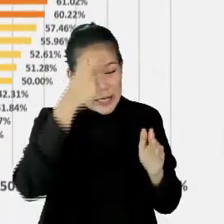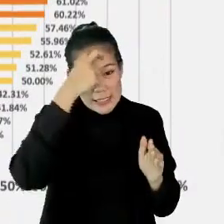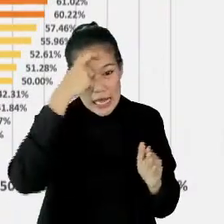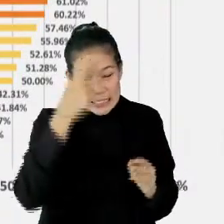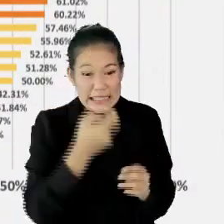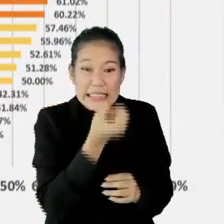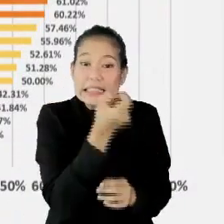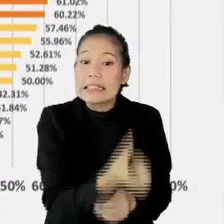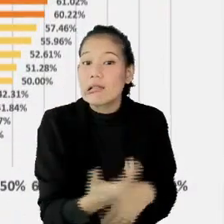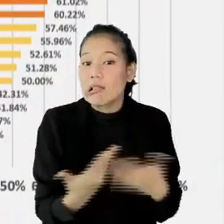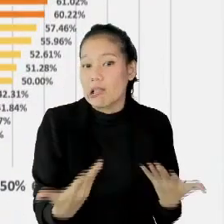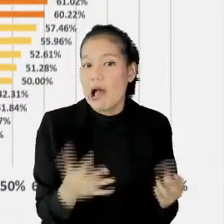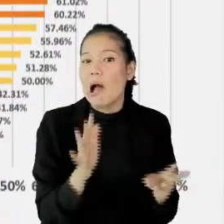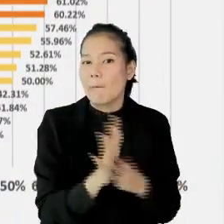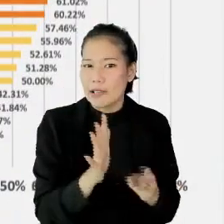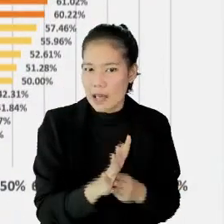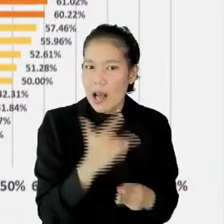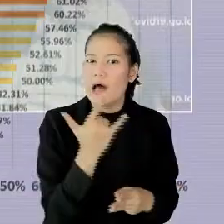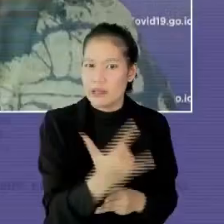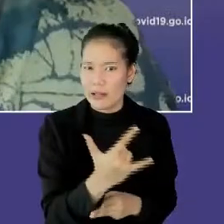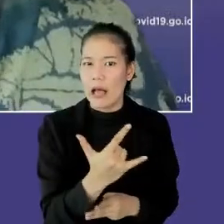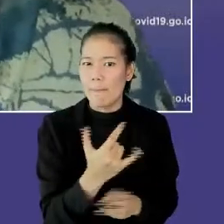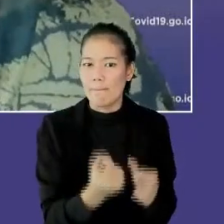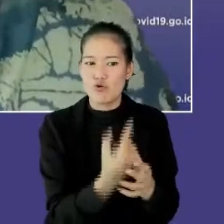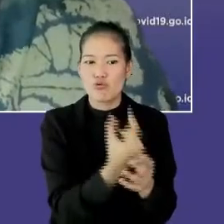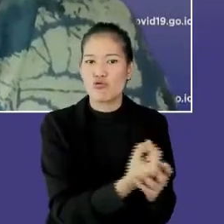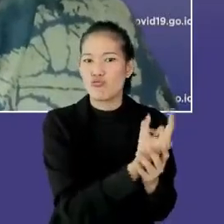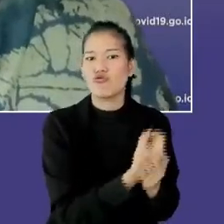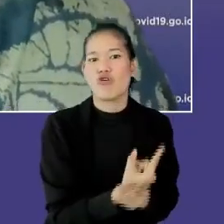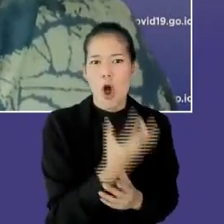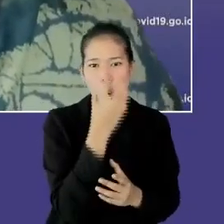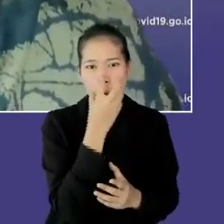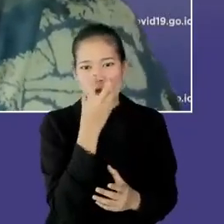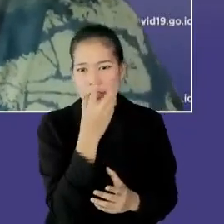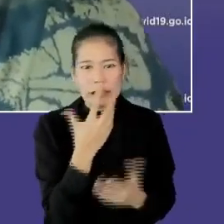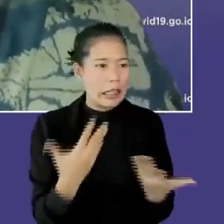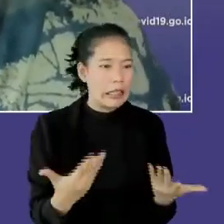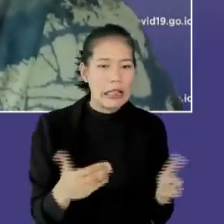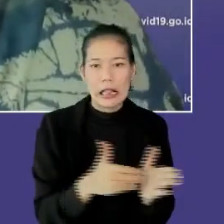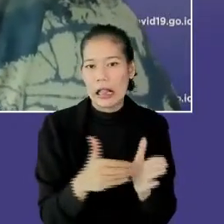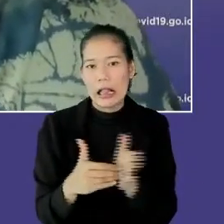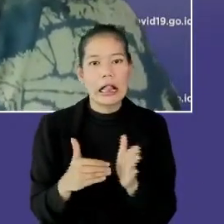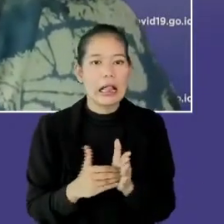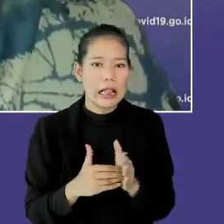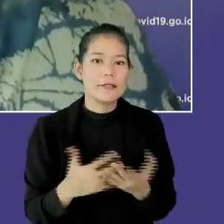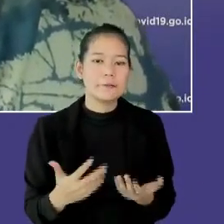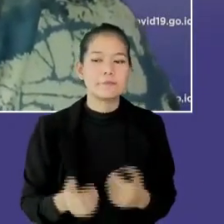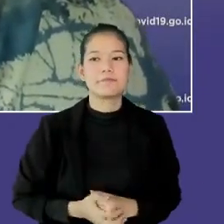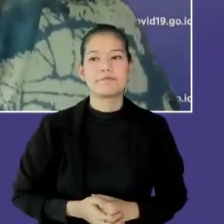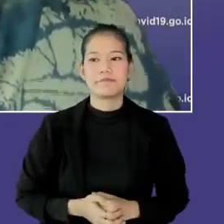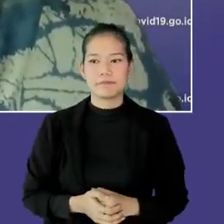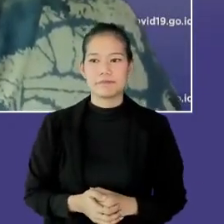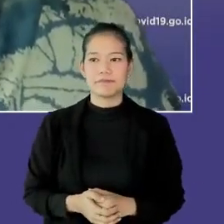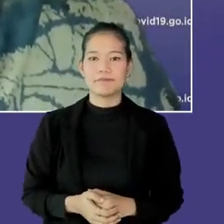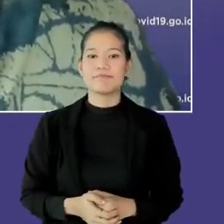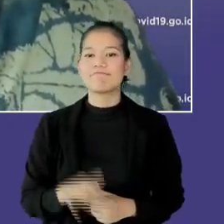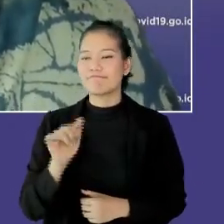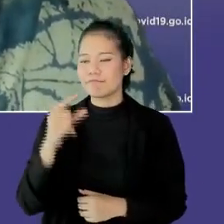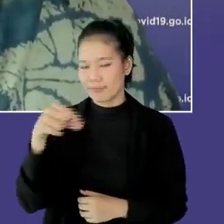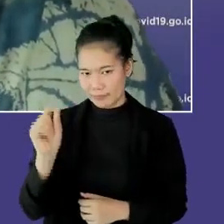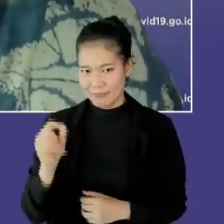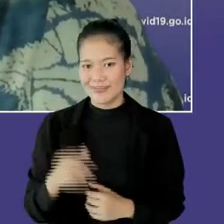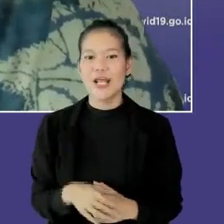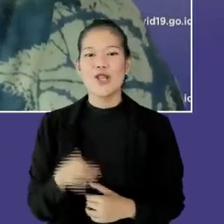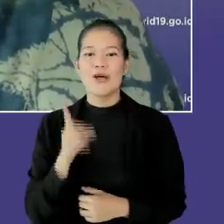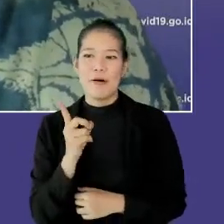nggak terlalu banyak, permasalahan akan hadir juga di sana. Oksigen juga akan bermasalah juga di sana dengan sendirinya. Betul.